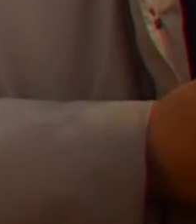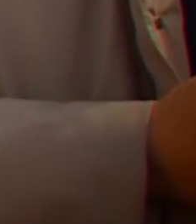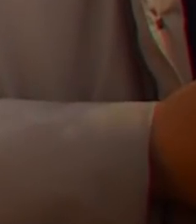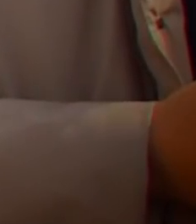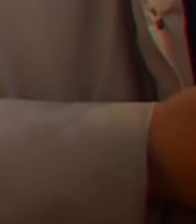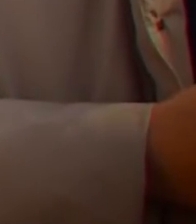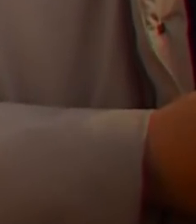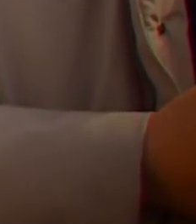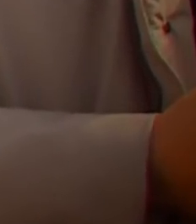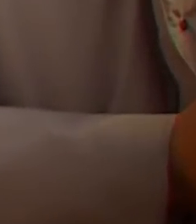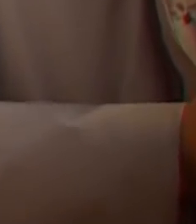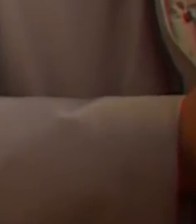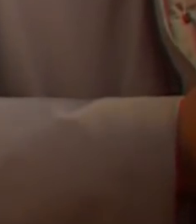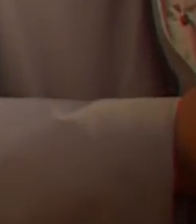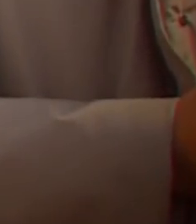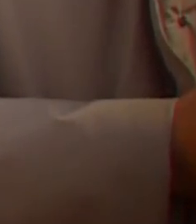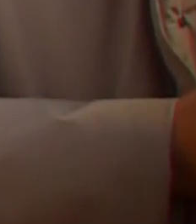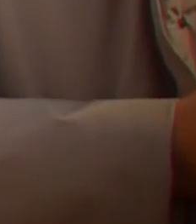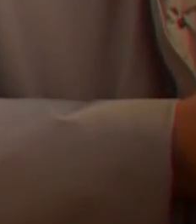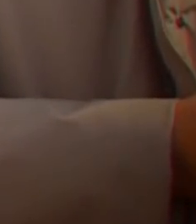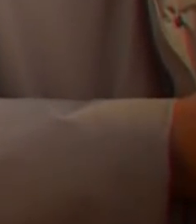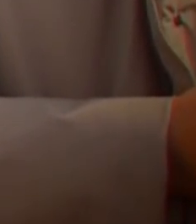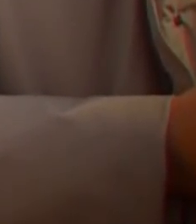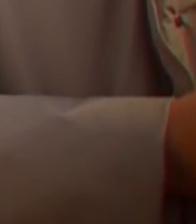어떤 내용 말씀이시죠